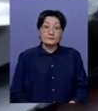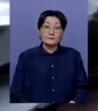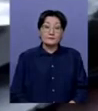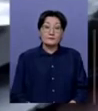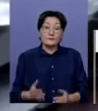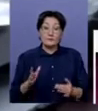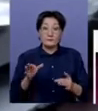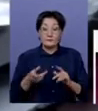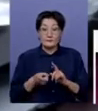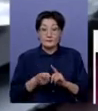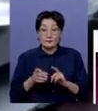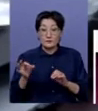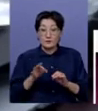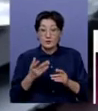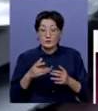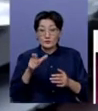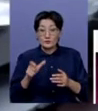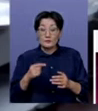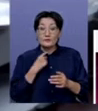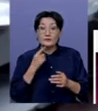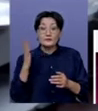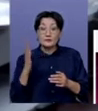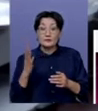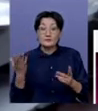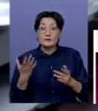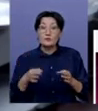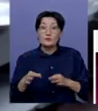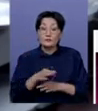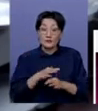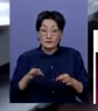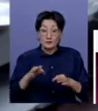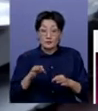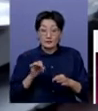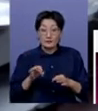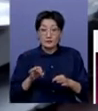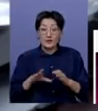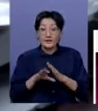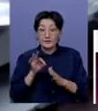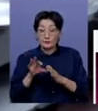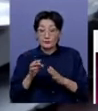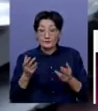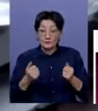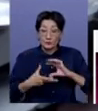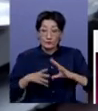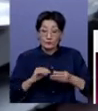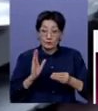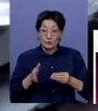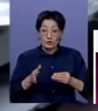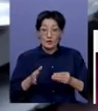Будет измеряться тем, что сколько людей проголосует за тот или иной проект. И отбор в конечном итоге будет,